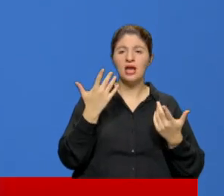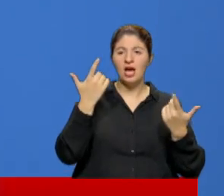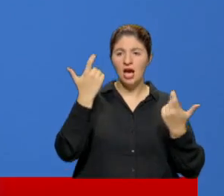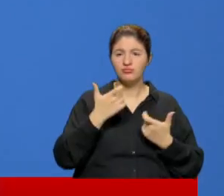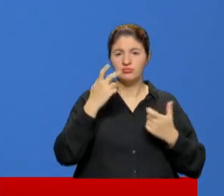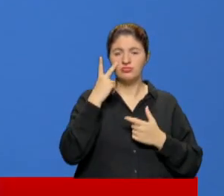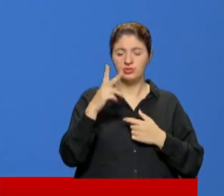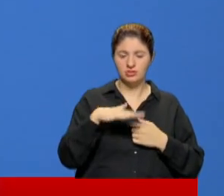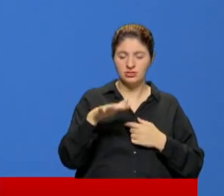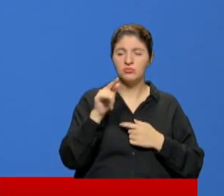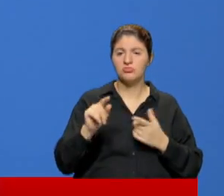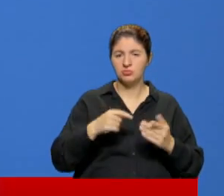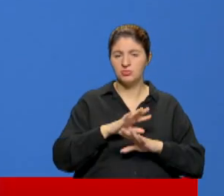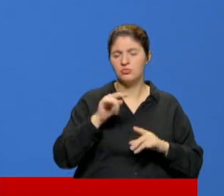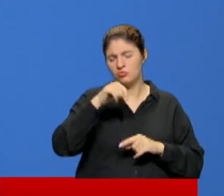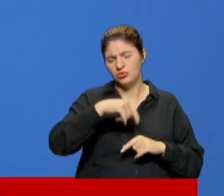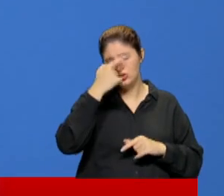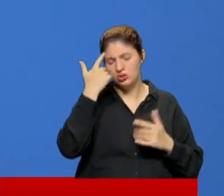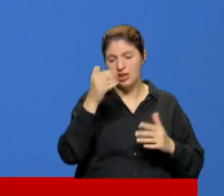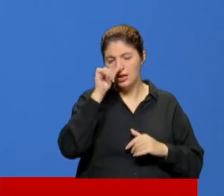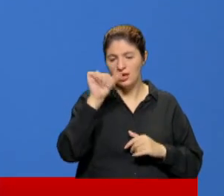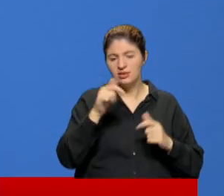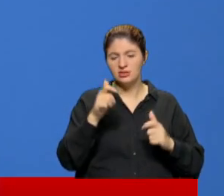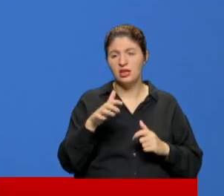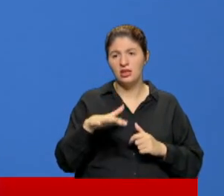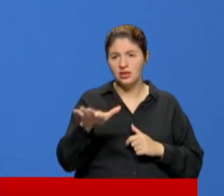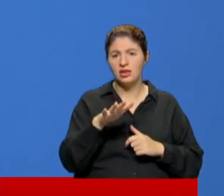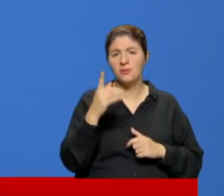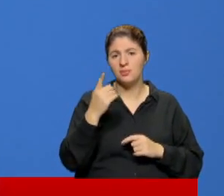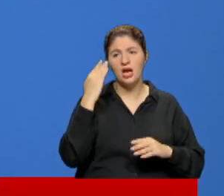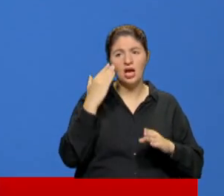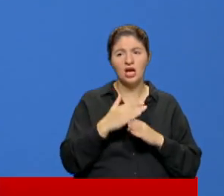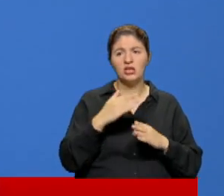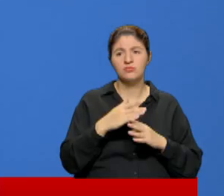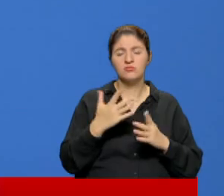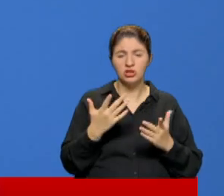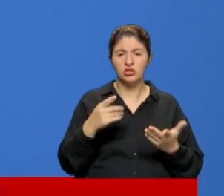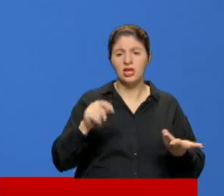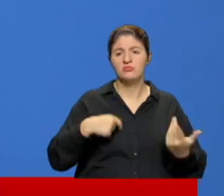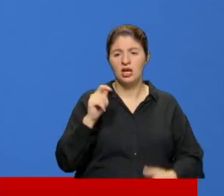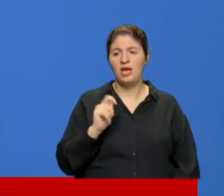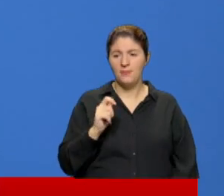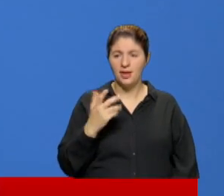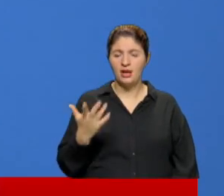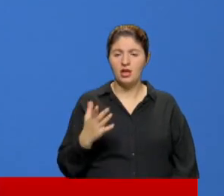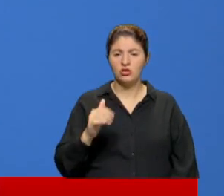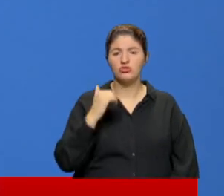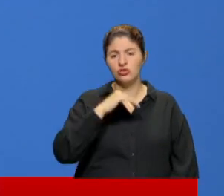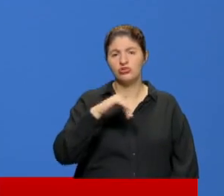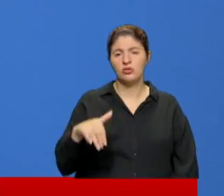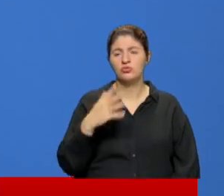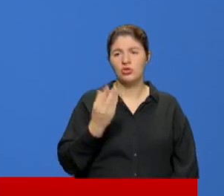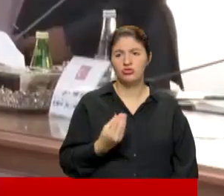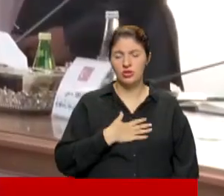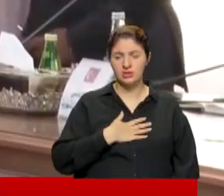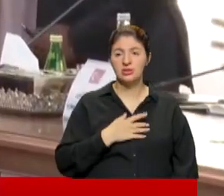imzaladık bugün inşallah e gaz alanında da bir mutabakat muhtırasını imzalayarak dönmüş